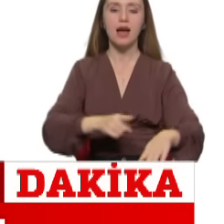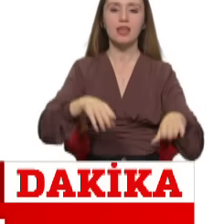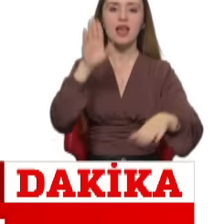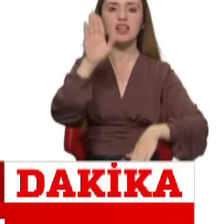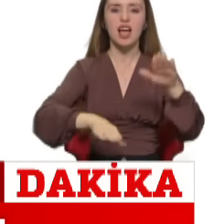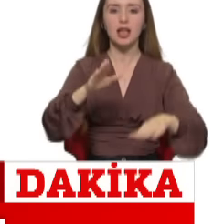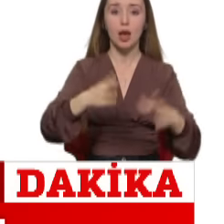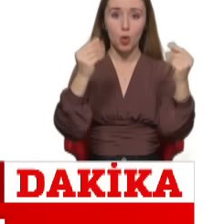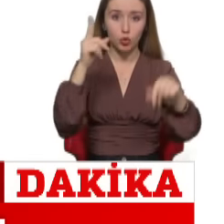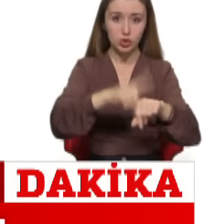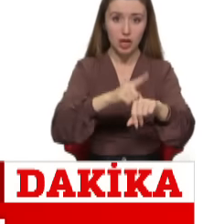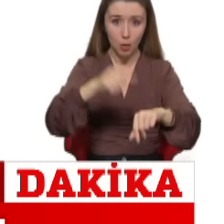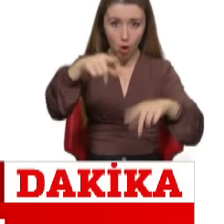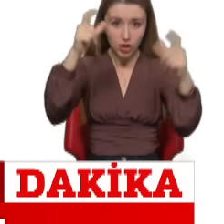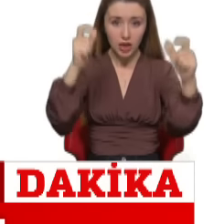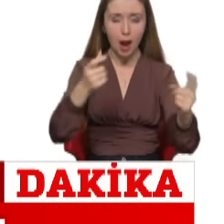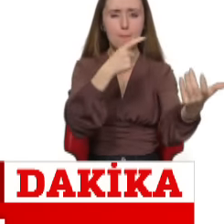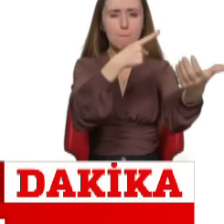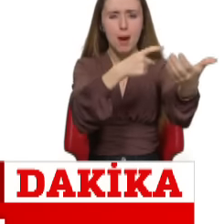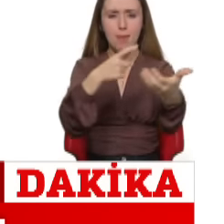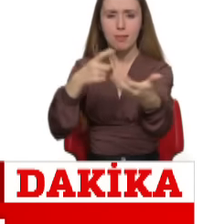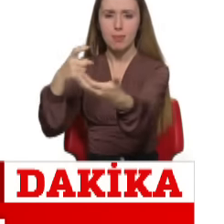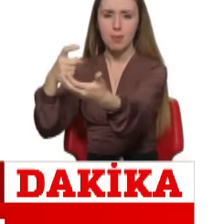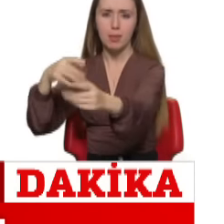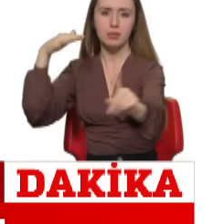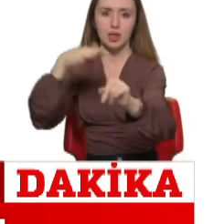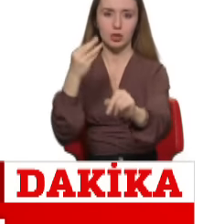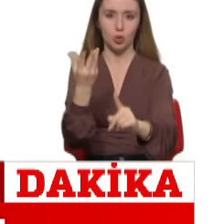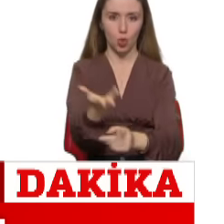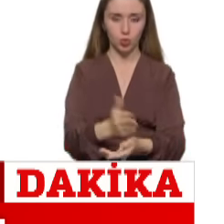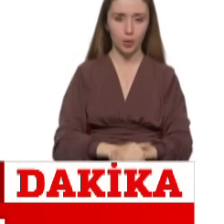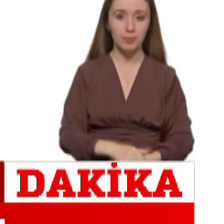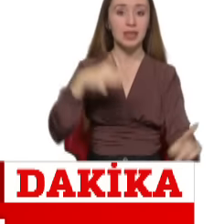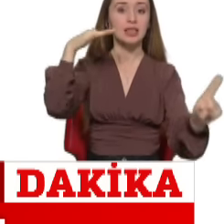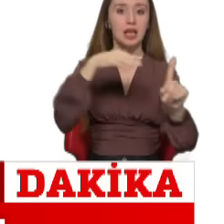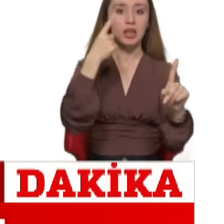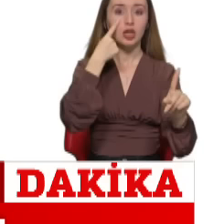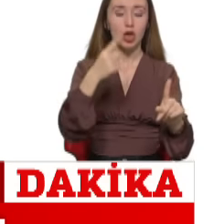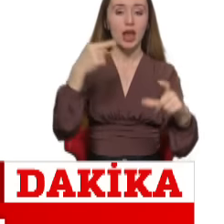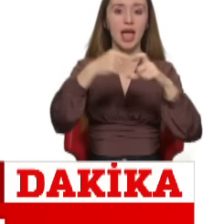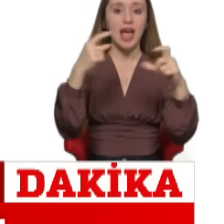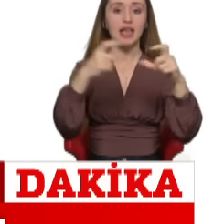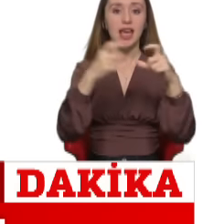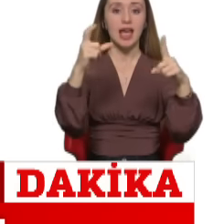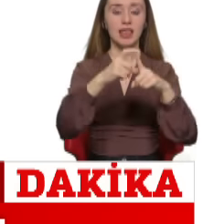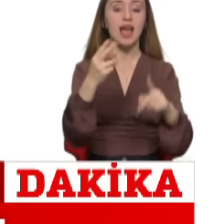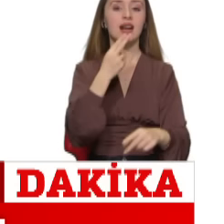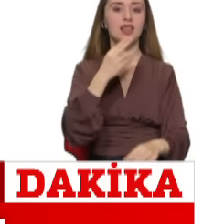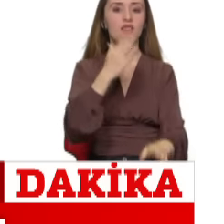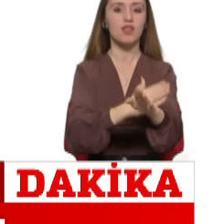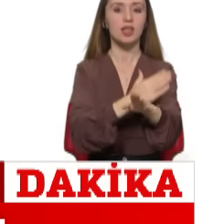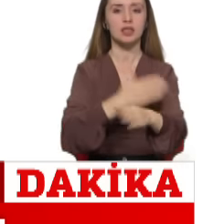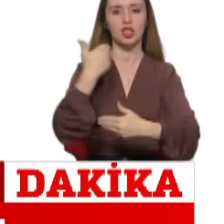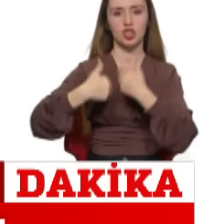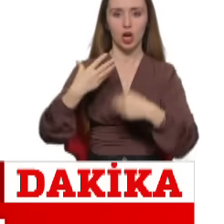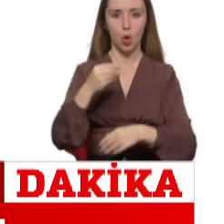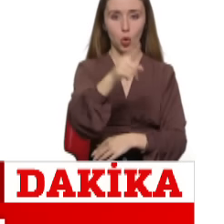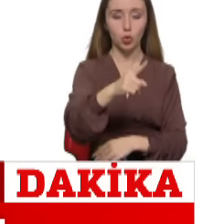etkinliğinin olduğu yere uzun namlulu silah ve tabanca ile ateş açılmıştır. Saldırıda EGD adlı kadın vatandaşımız